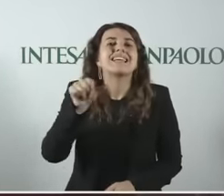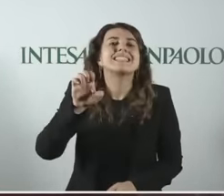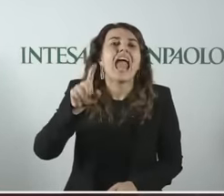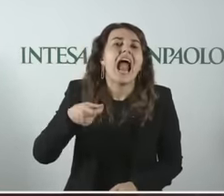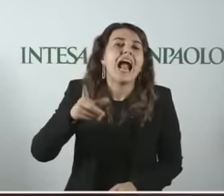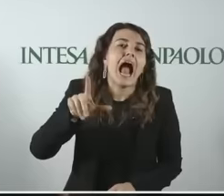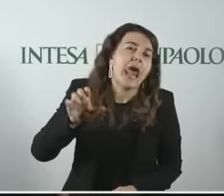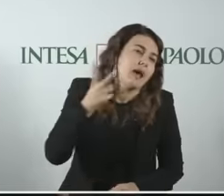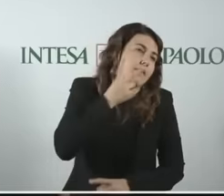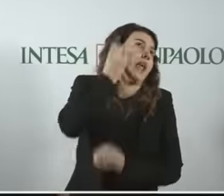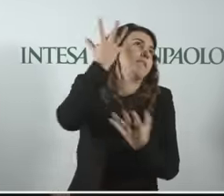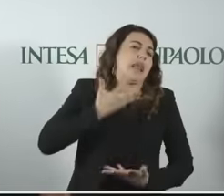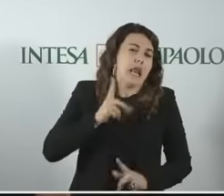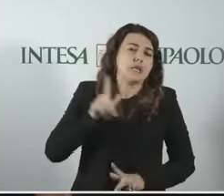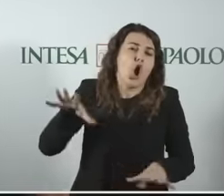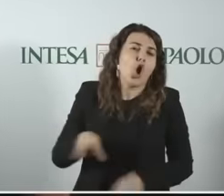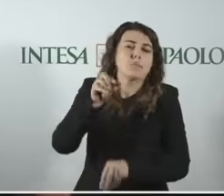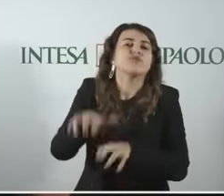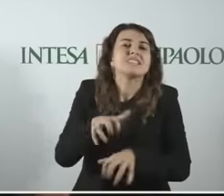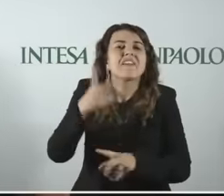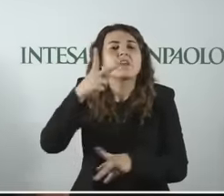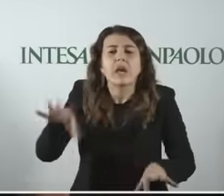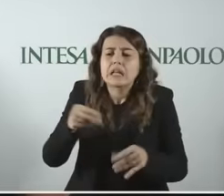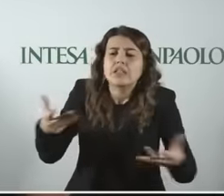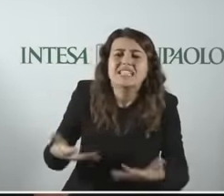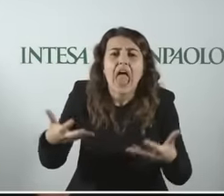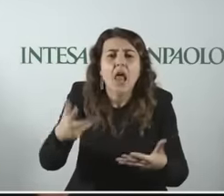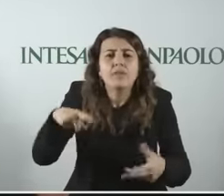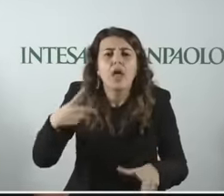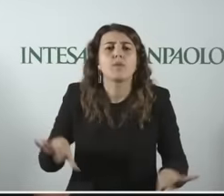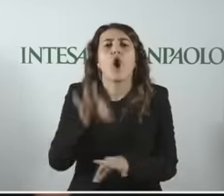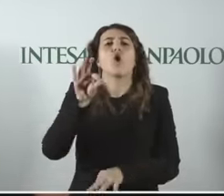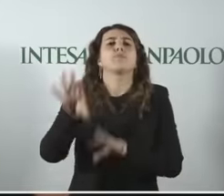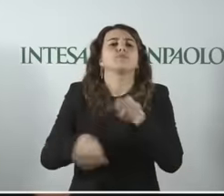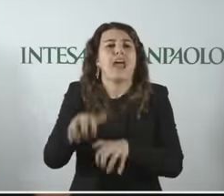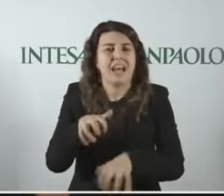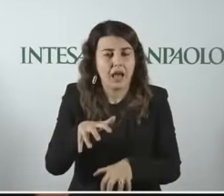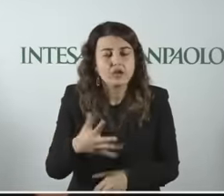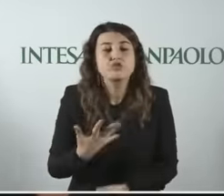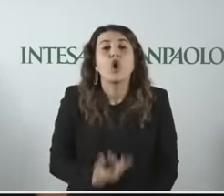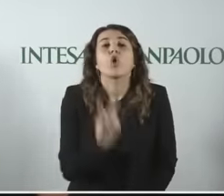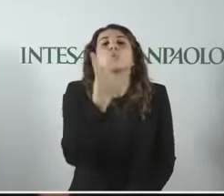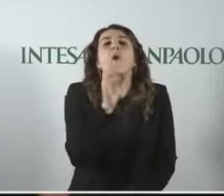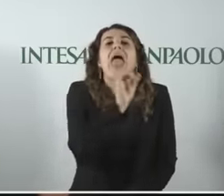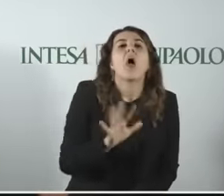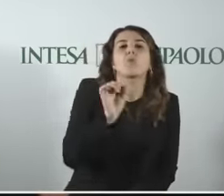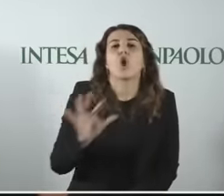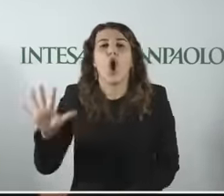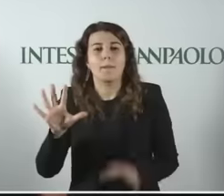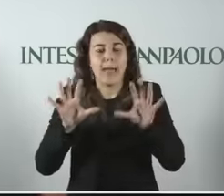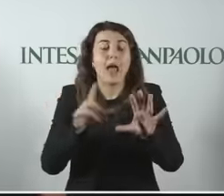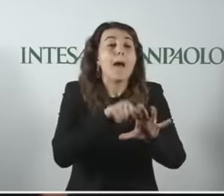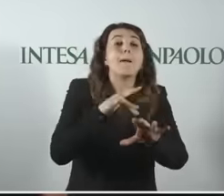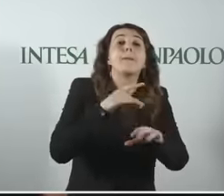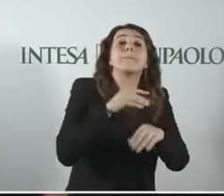c'era selvatica ma cominciano coltivarla non è una cosa Antica la segale e a quel punto nascono le due Europe appunto del pane bianco dove Tutti